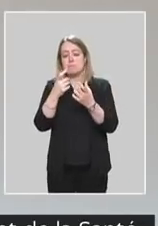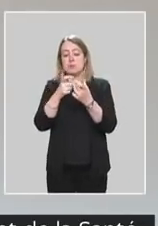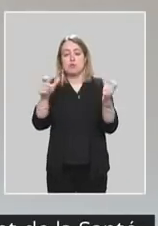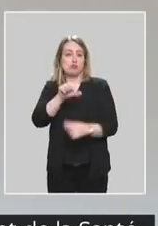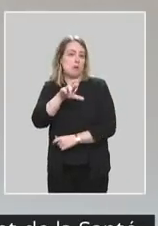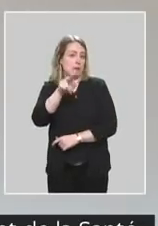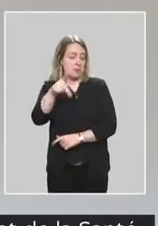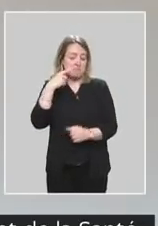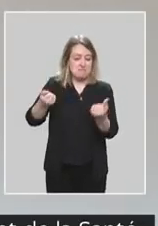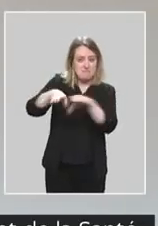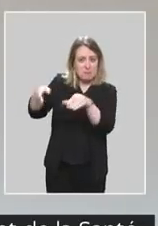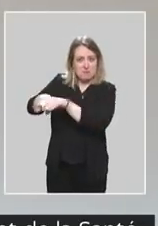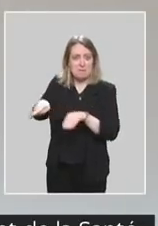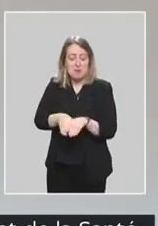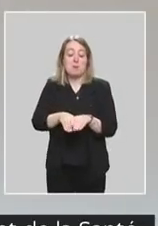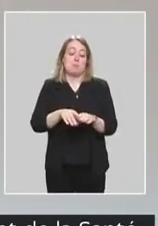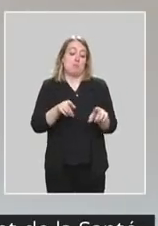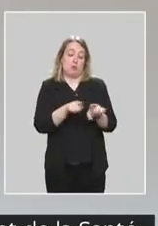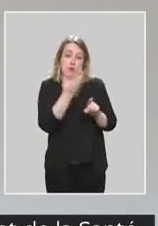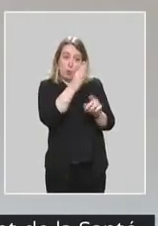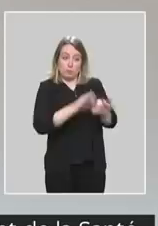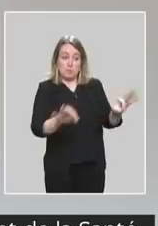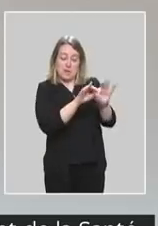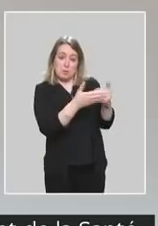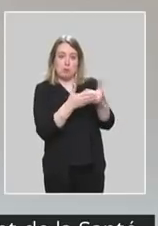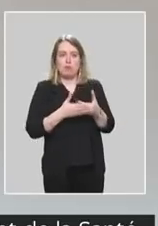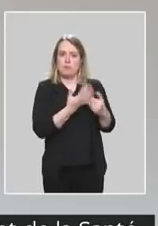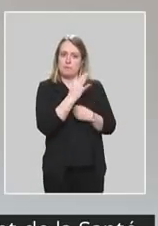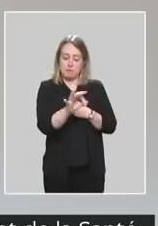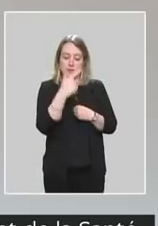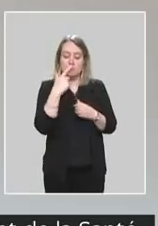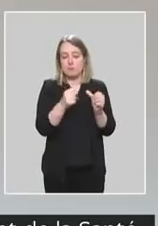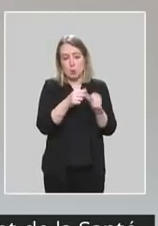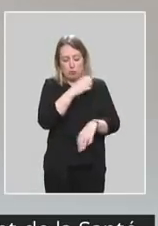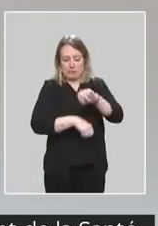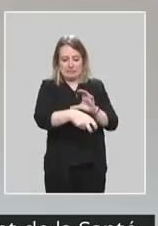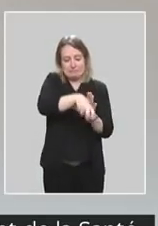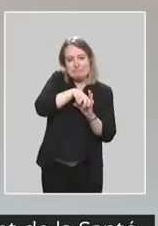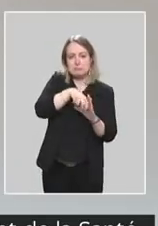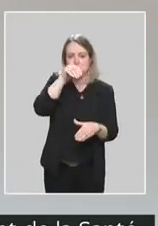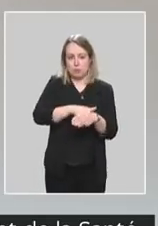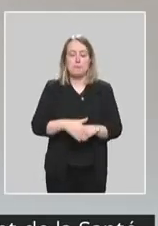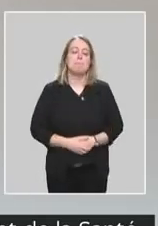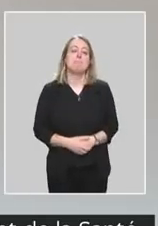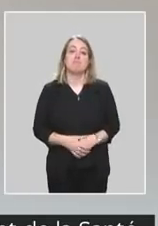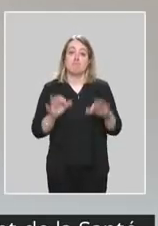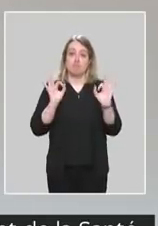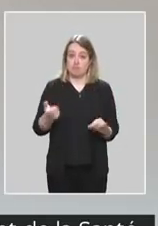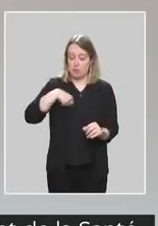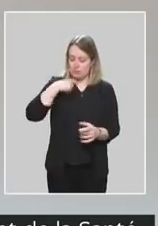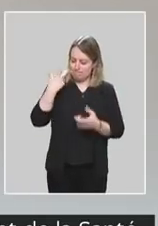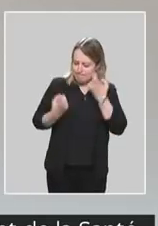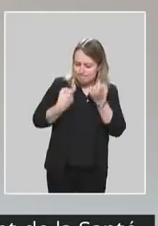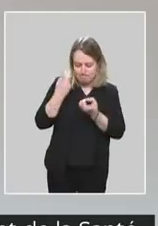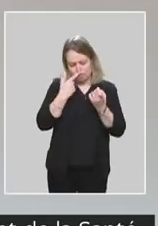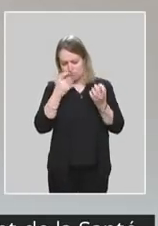public, ou encore d'autres pays près de nous, qui mettent en place des mesures type couvre-feu. Donc vraiment, nous estimons que nous avons cette voie